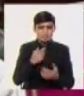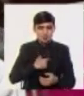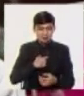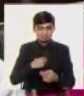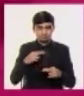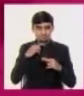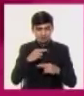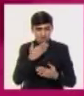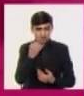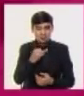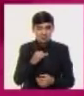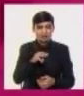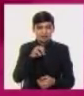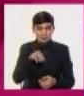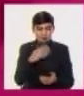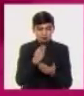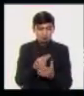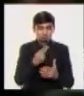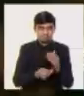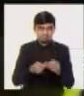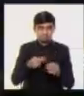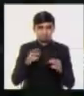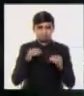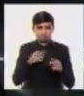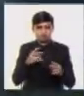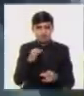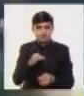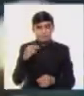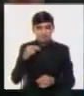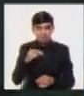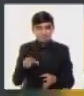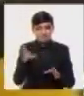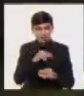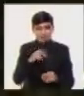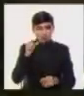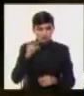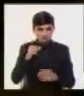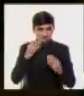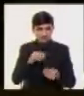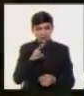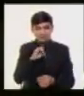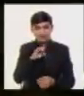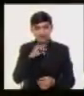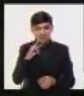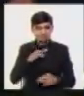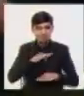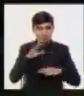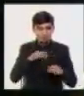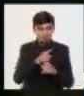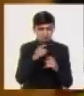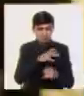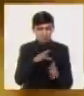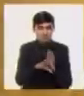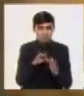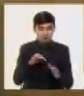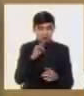Причина – отказ Дональда Трампа признать свое поражение. Действующий президент весь понедельник публиковал в Twitter заявление о фальсификациях на выборах